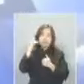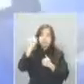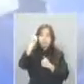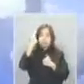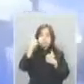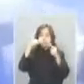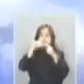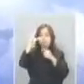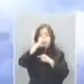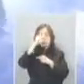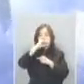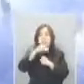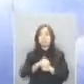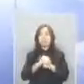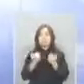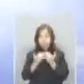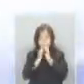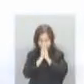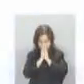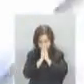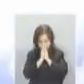PBS สวสดีค่ะ